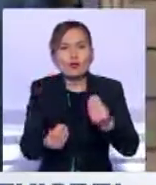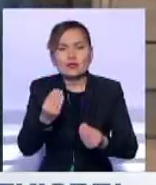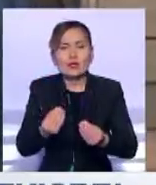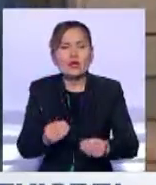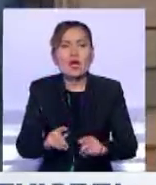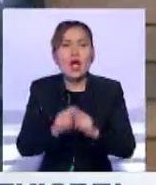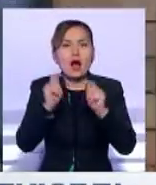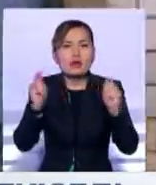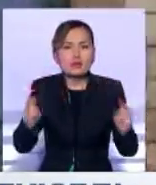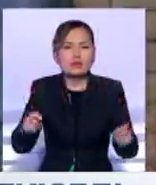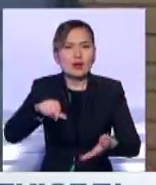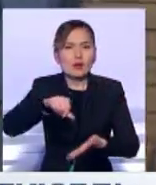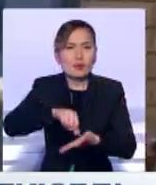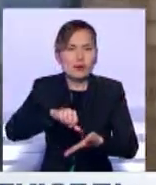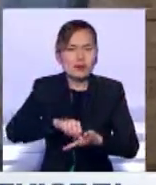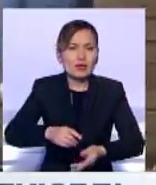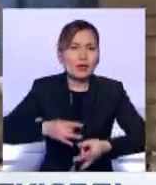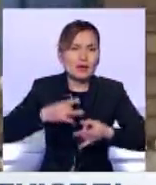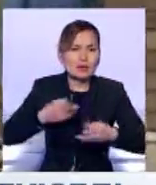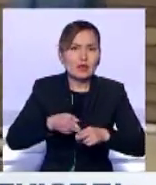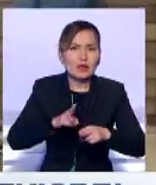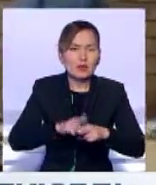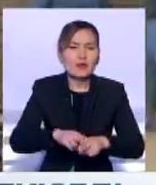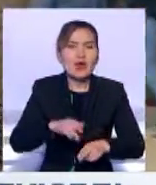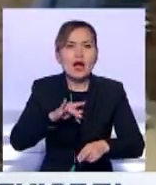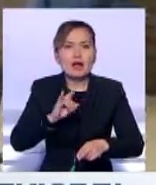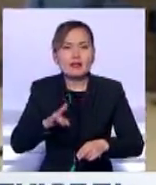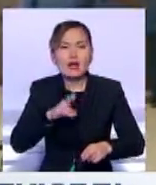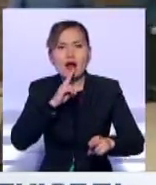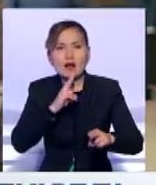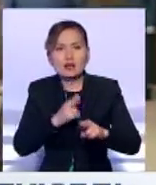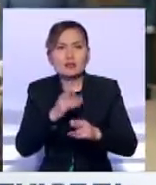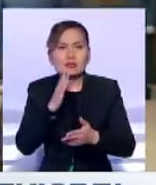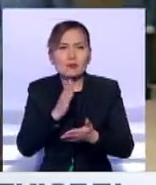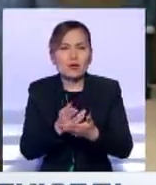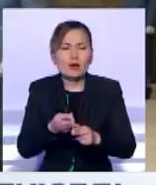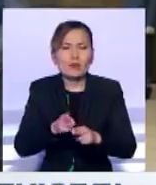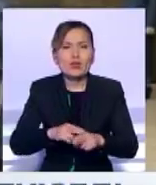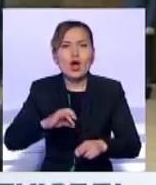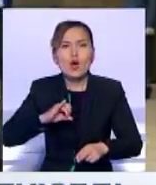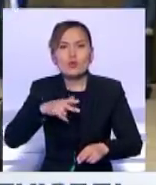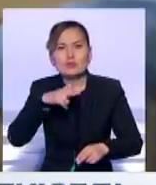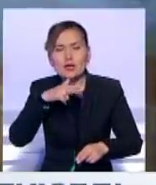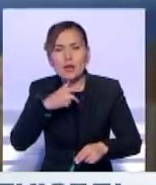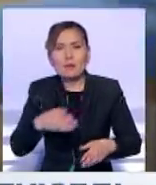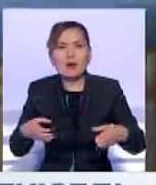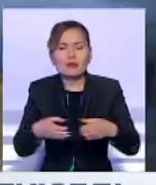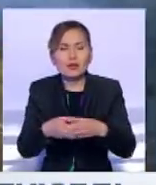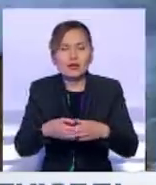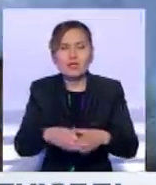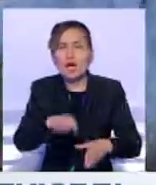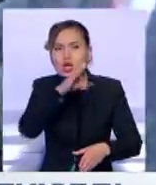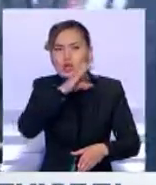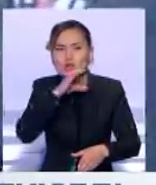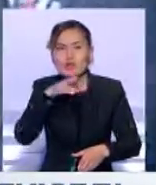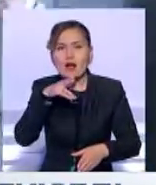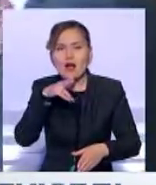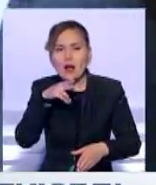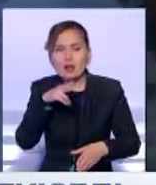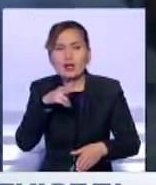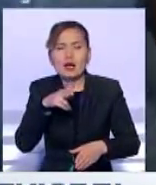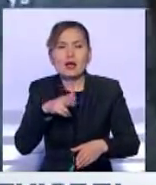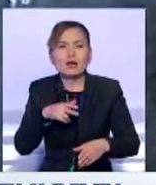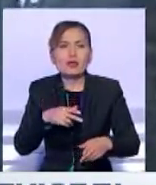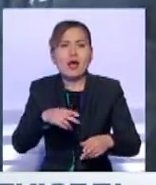ашылу салтанатына қатысты. Олардың қатарында Ким Чен Ынның қарындасы да бар. Лешала оңтүстік кореялық делегация Пхеньянға келіп кетті.